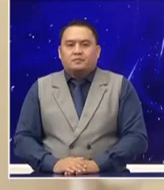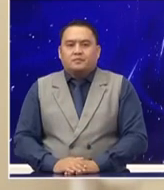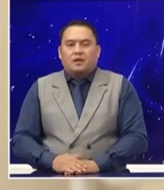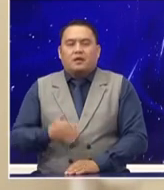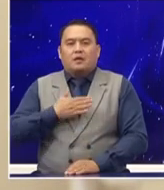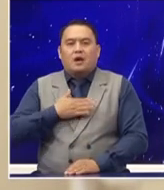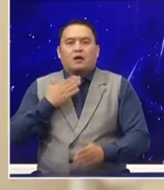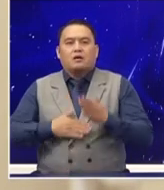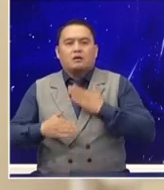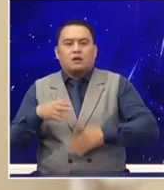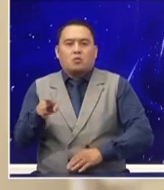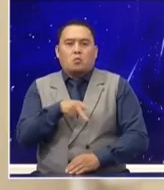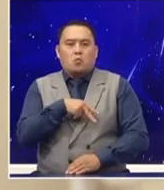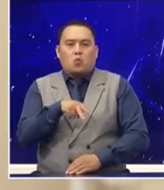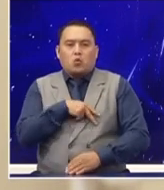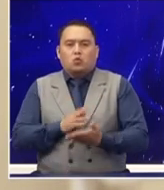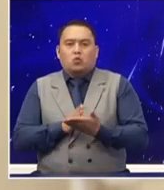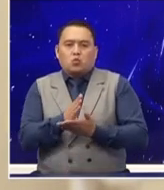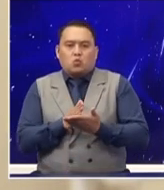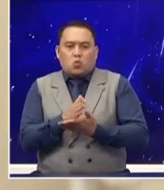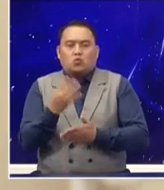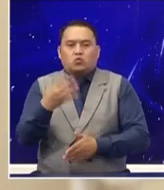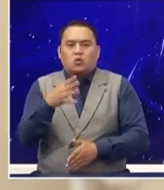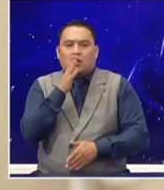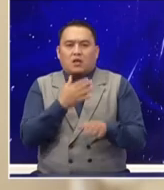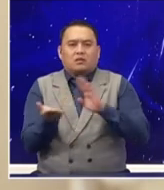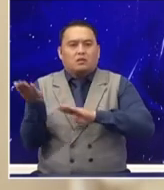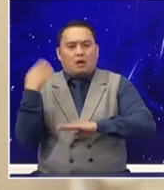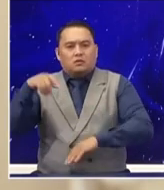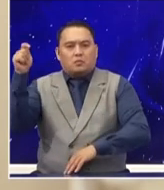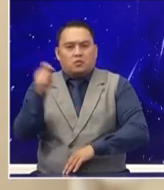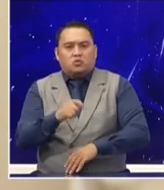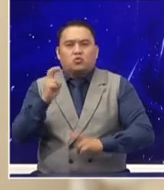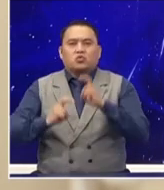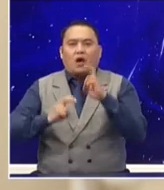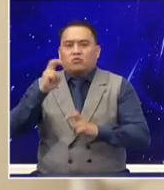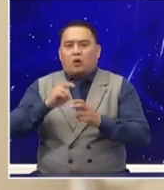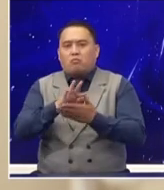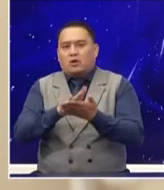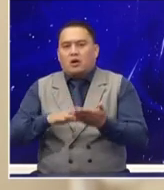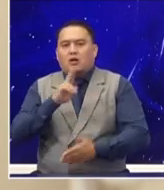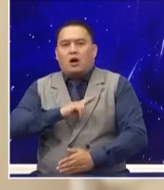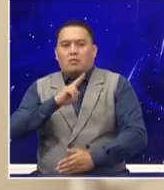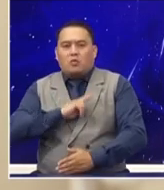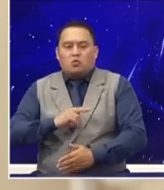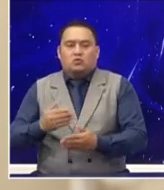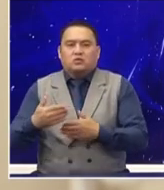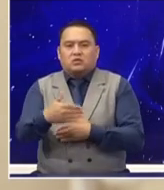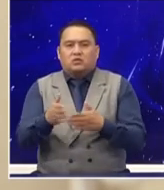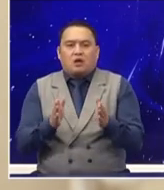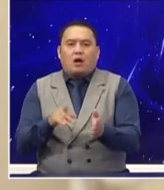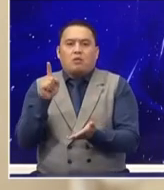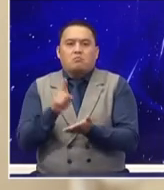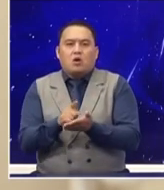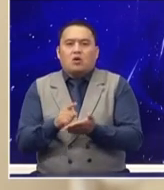Я очень рада получить медаль за свой многолетний труд. 40 лет назад я пришла на этот завод. С тех пор продолжаю работать в сборочном цехе. К своим